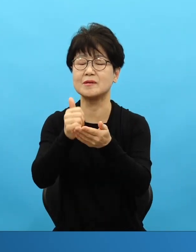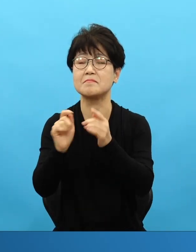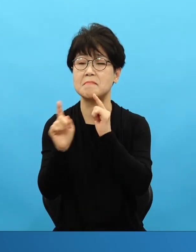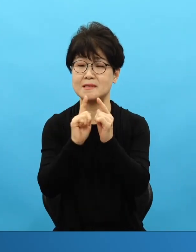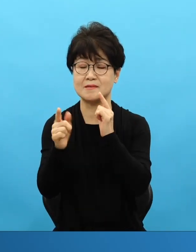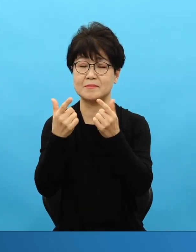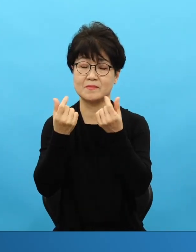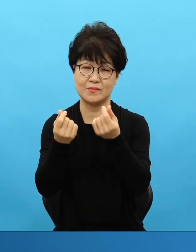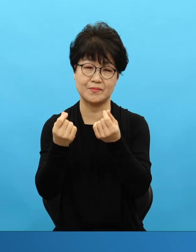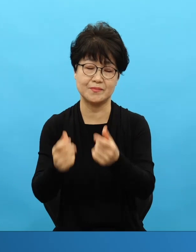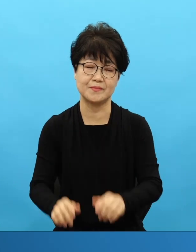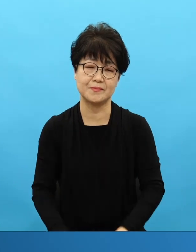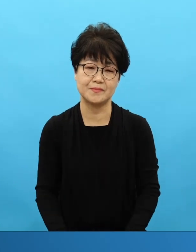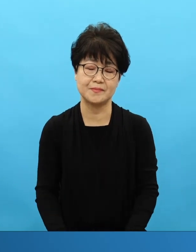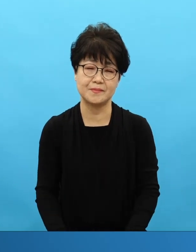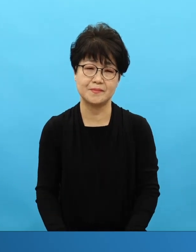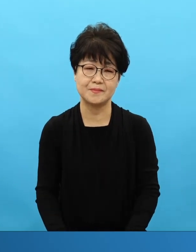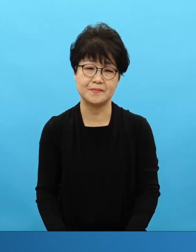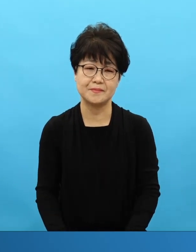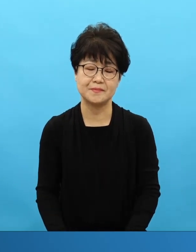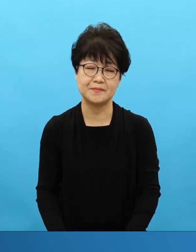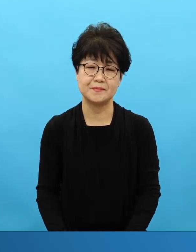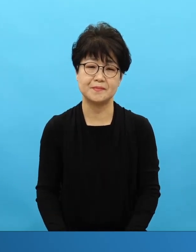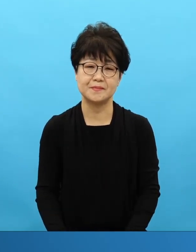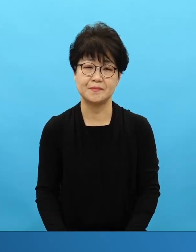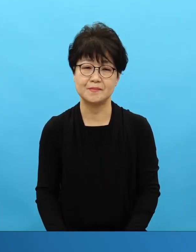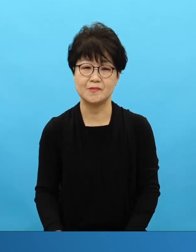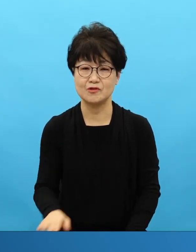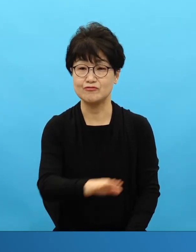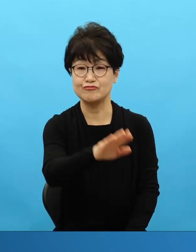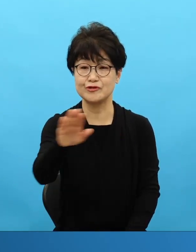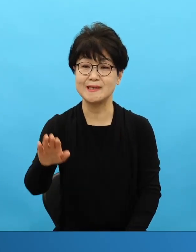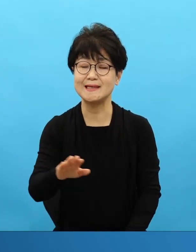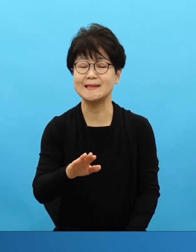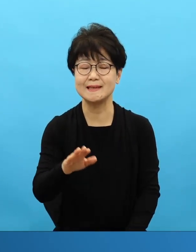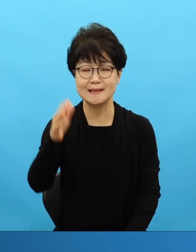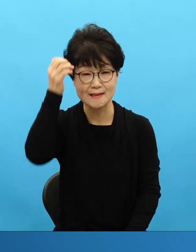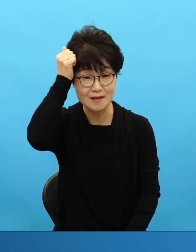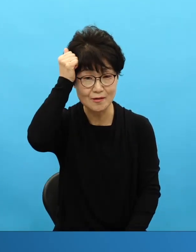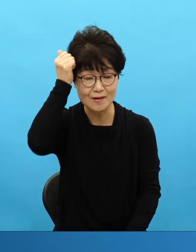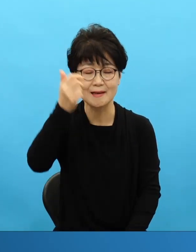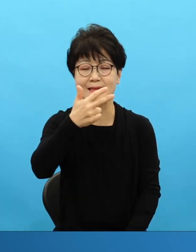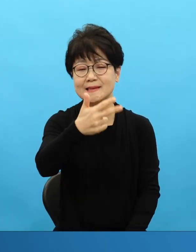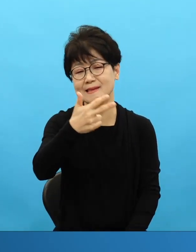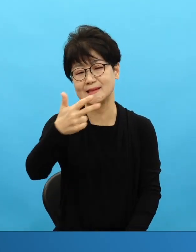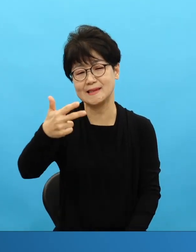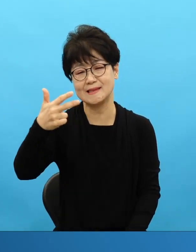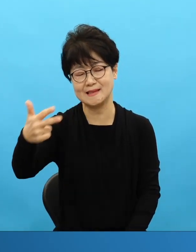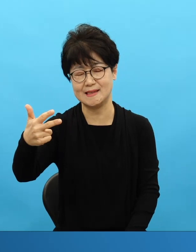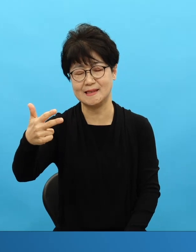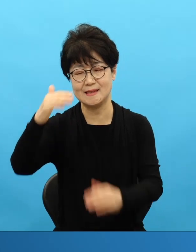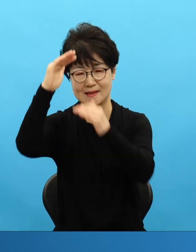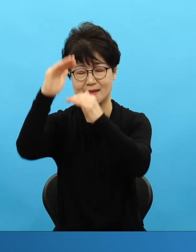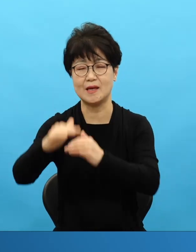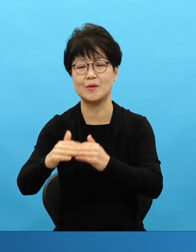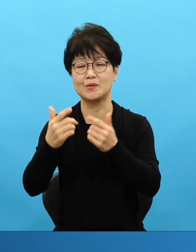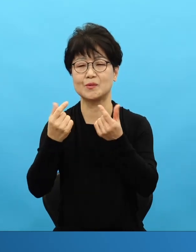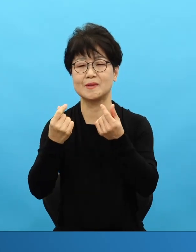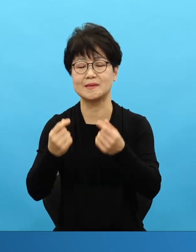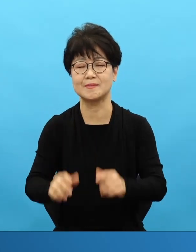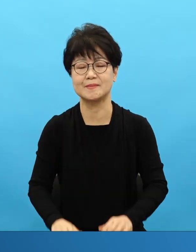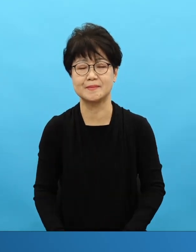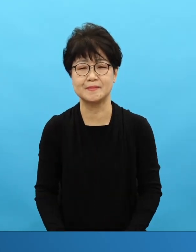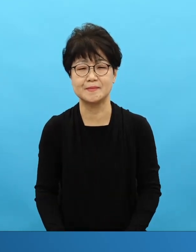이 기도에 이거를 777이라고도 볼 수 있죠. And we could call this 777. 그러면 이 기도를